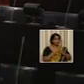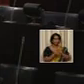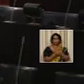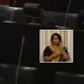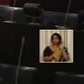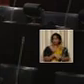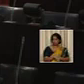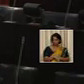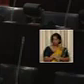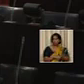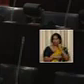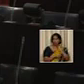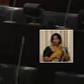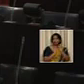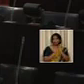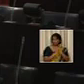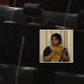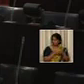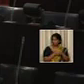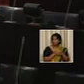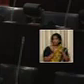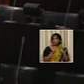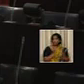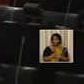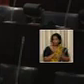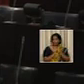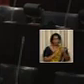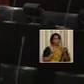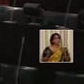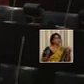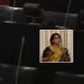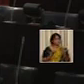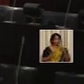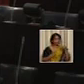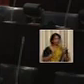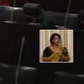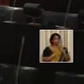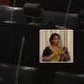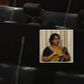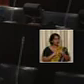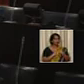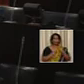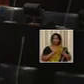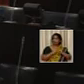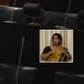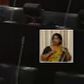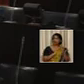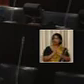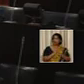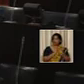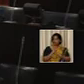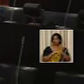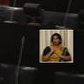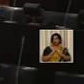අත්තරංගුවට ගැනීමට විදේශ සේවා නියුක්ති කාර්යාංශය පනතෙන් කටයුතු කරන්න බෑ. ඒක කරන්න ඕනේ රටේ තියෙන අනෙකුත් නීති ක්‍රියාත්මක